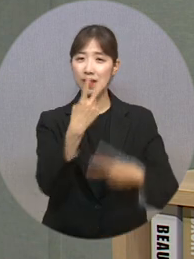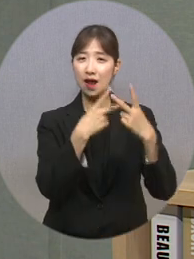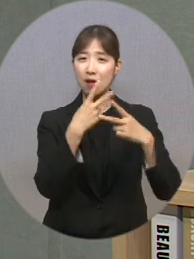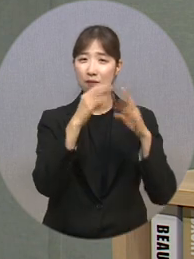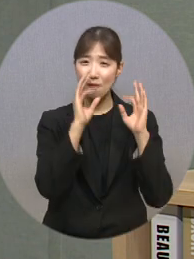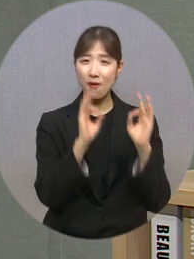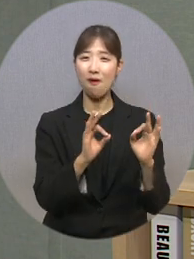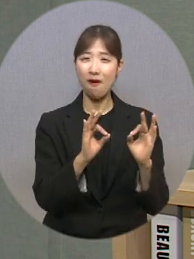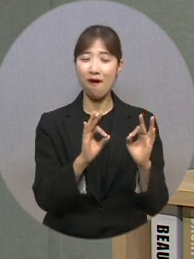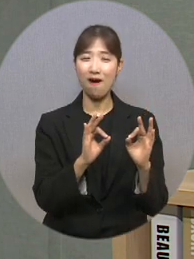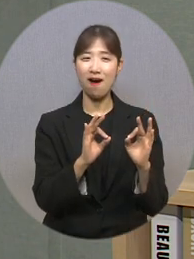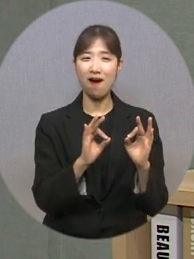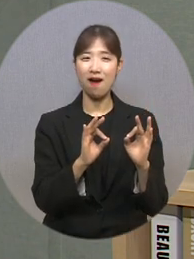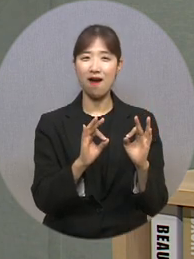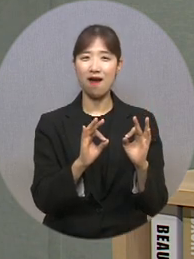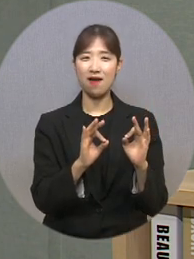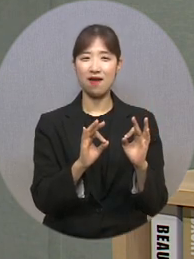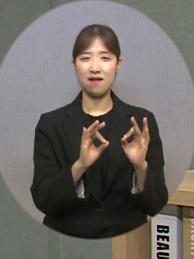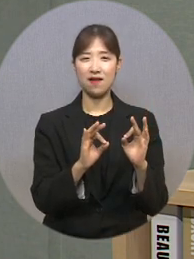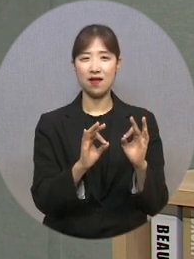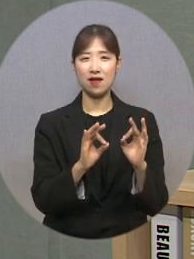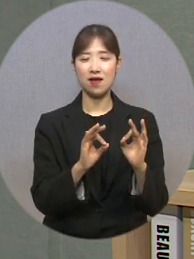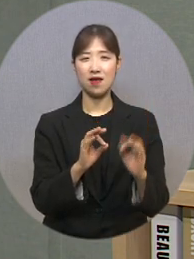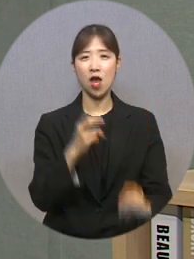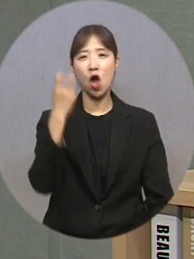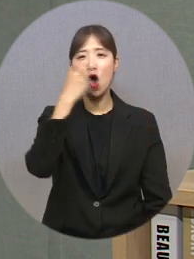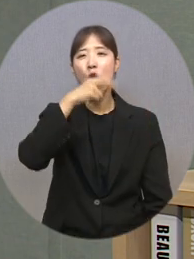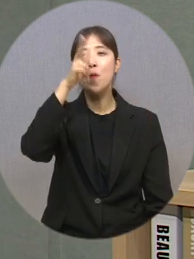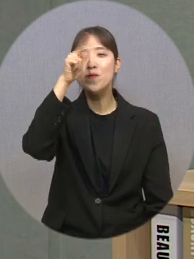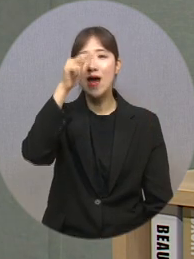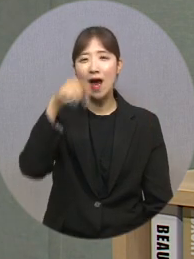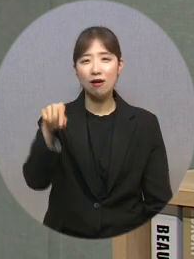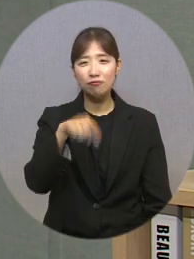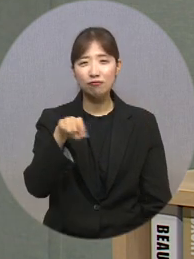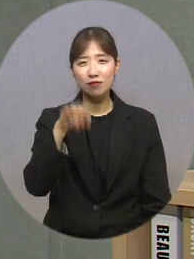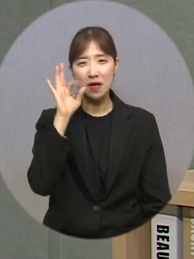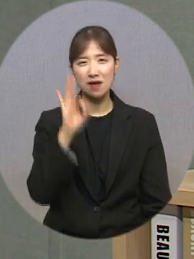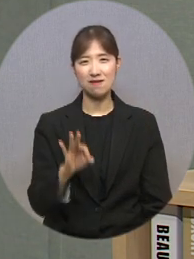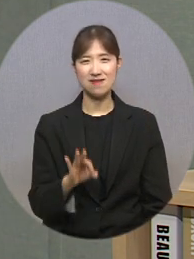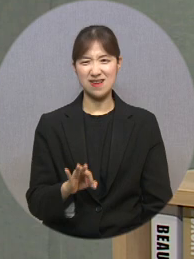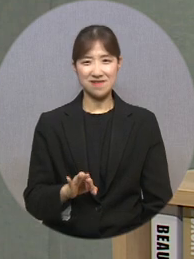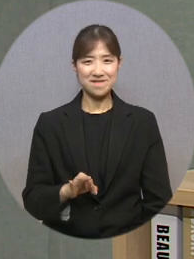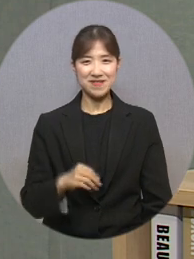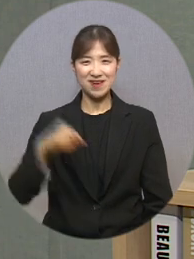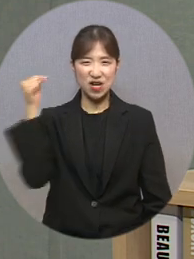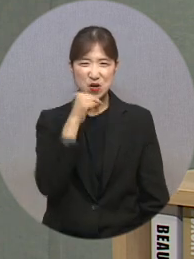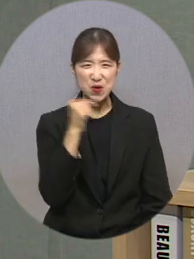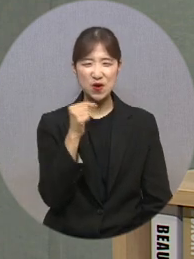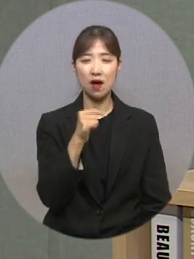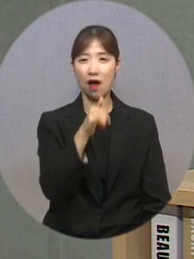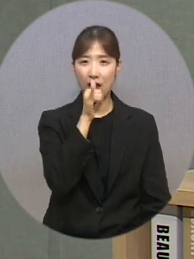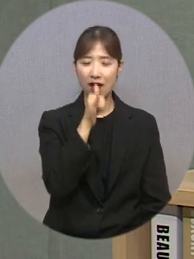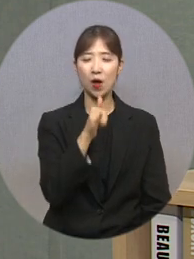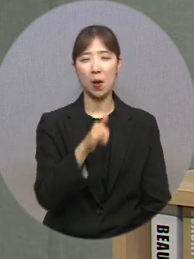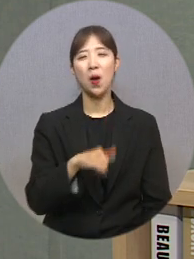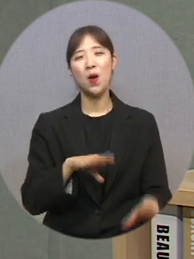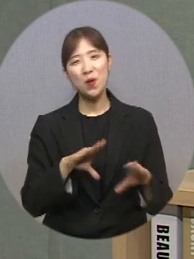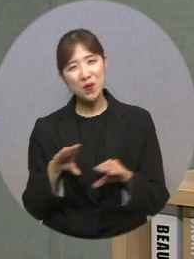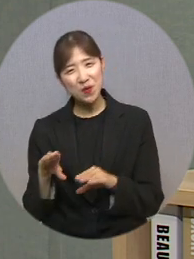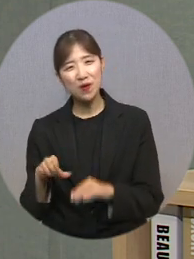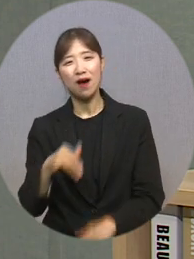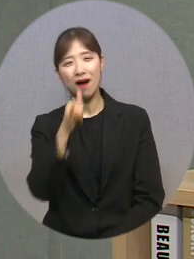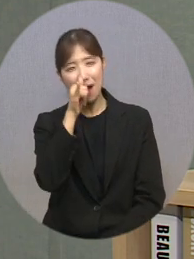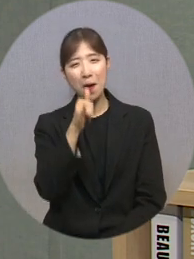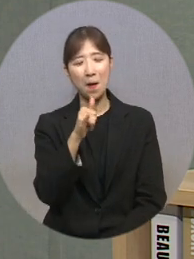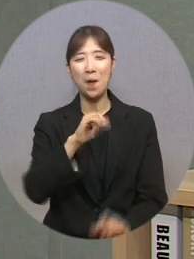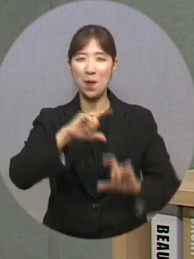드라마에서 되게 이제 좀 검사도 독한 검사가 있고 선한 검사가 있고 여러